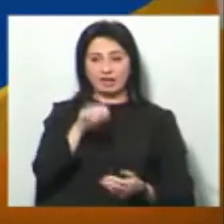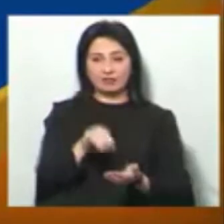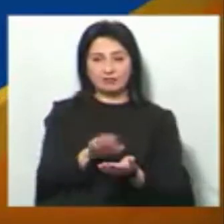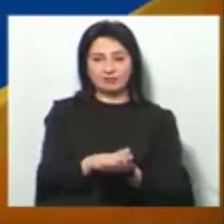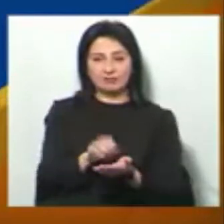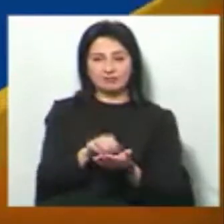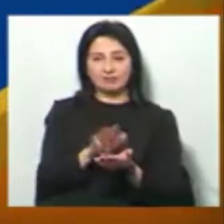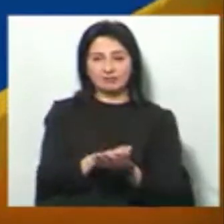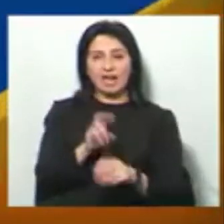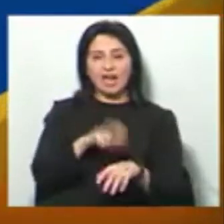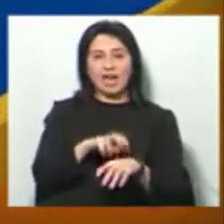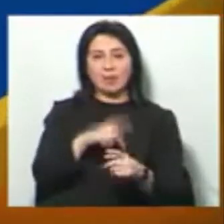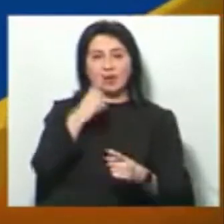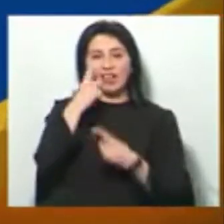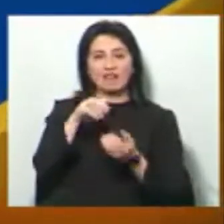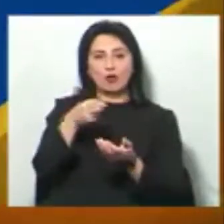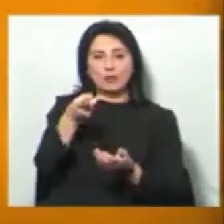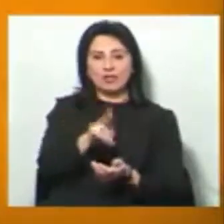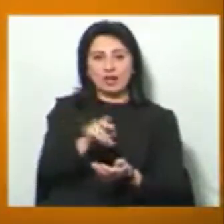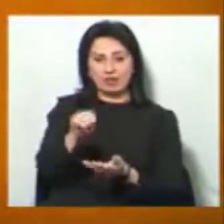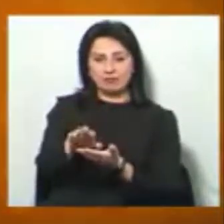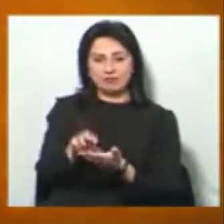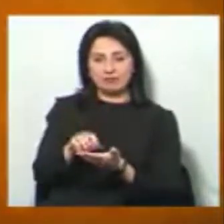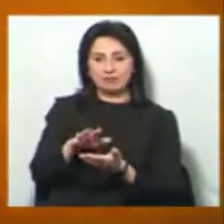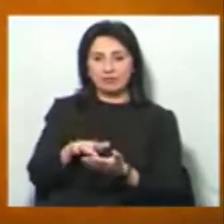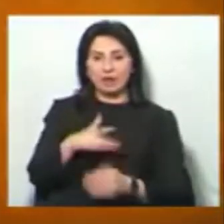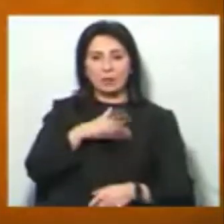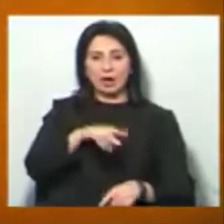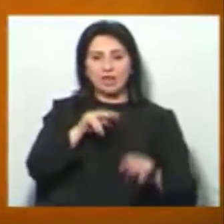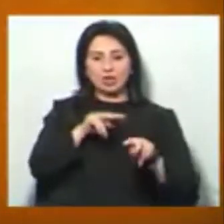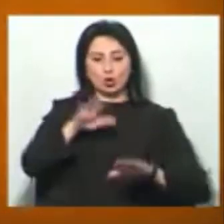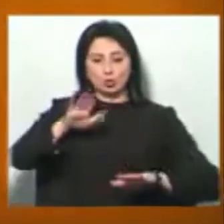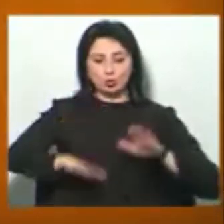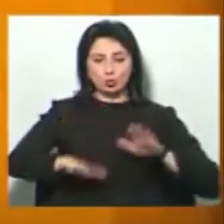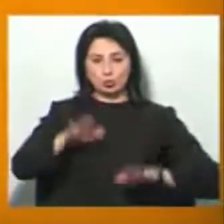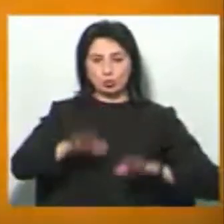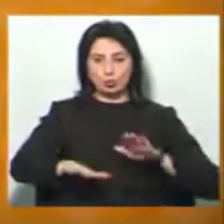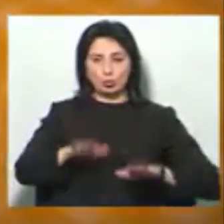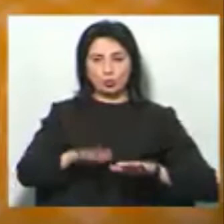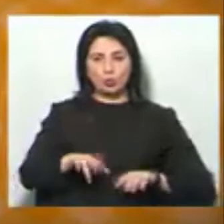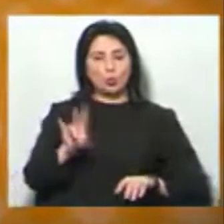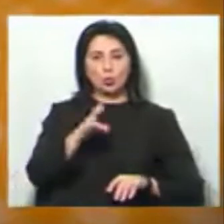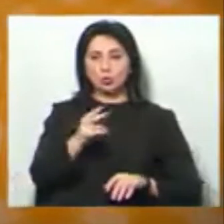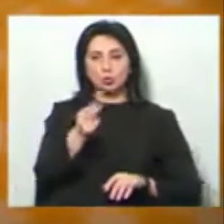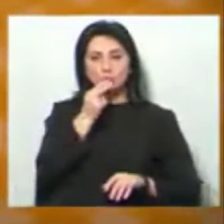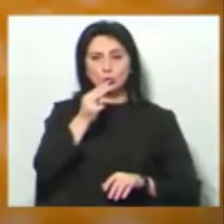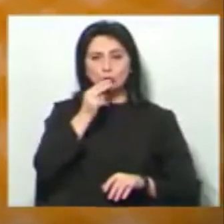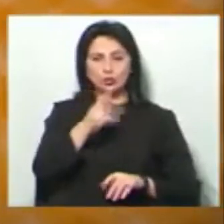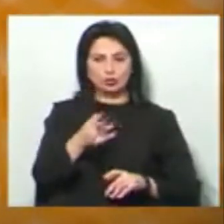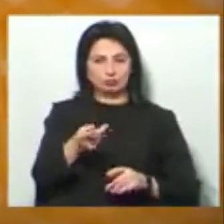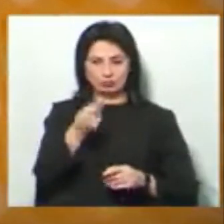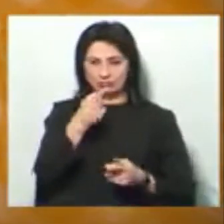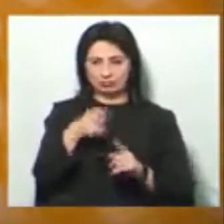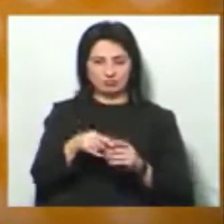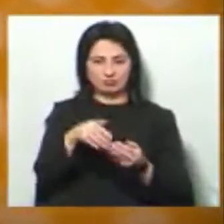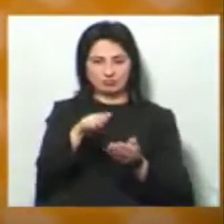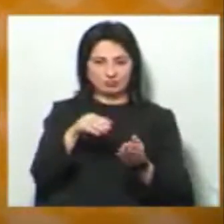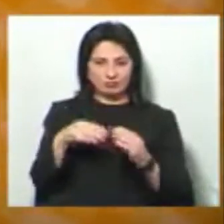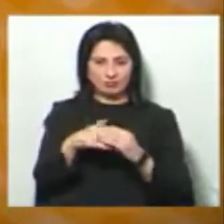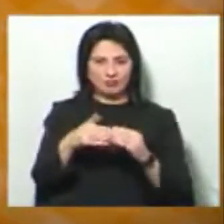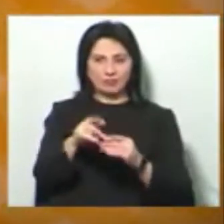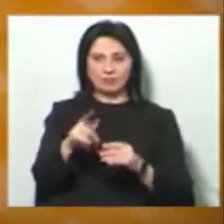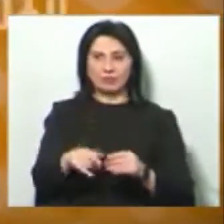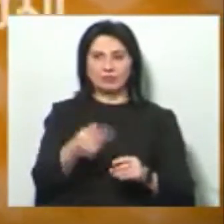ჩაინიშნოთ ექიმის ინფორმირებისთვის. მკაცრ დაკონტროლეთ წონა. Nu მიირთმევთ მსუხე საკვებს,